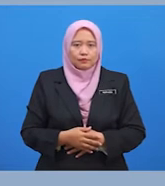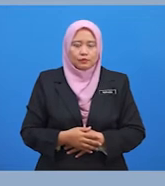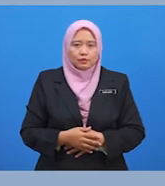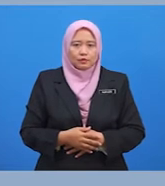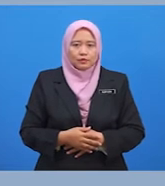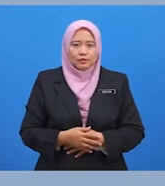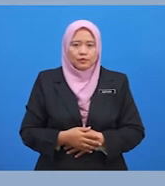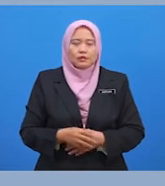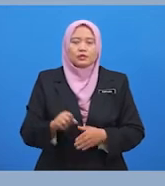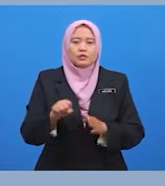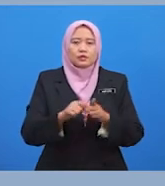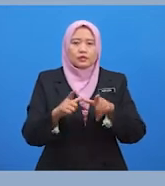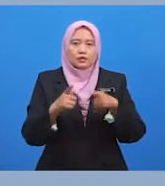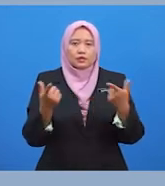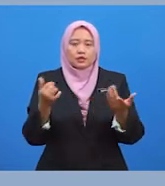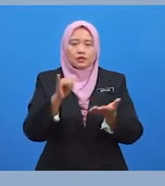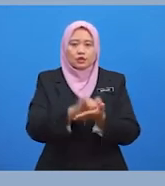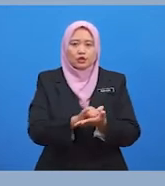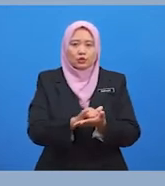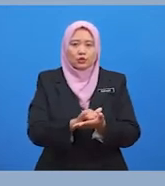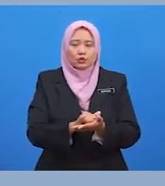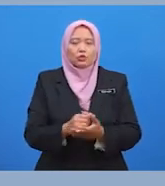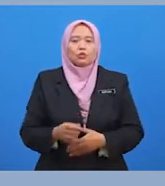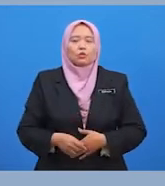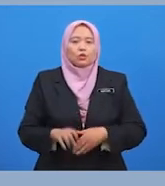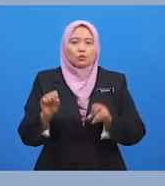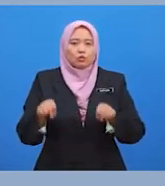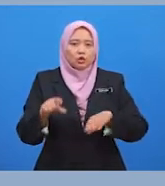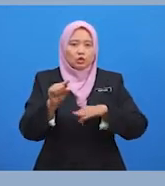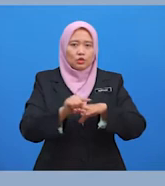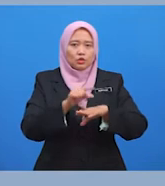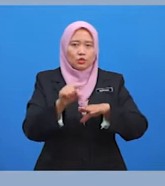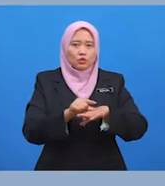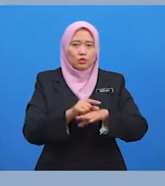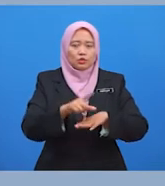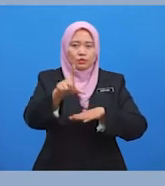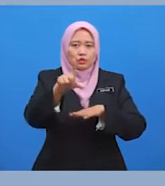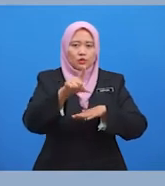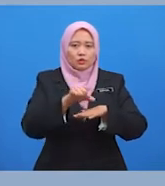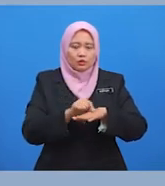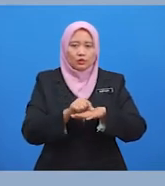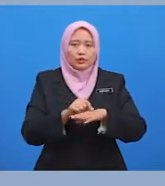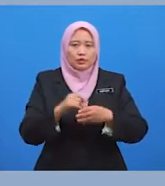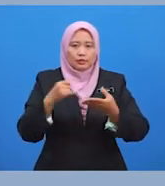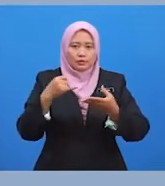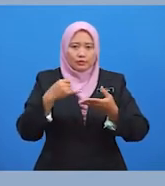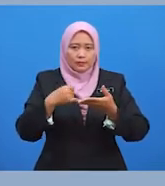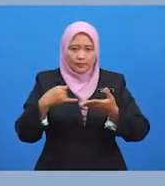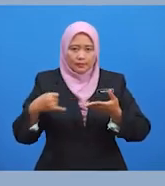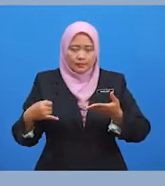Selain pencetak, murid-murid juga boleh menggunakan pencetak dawat jet